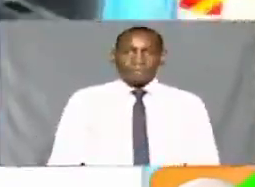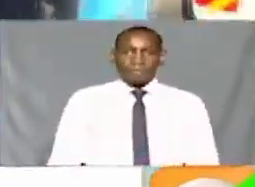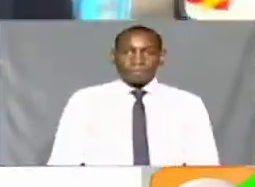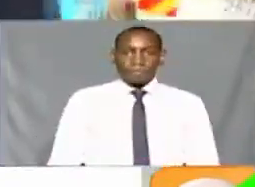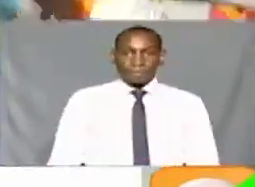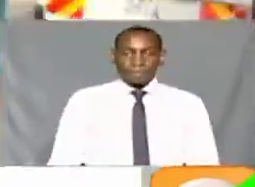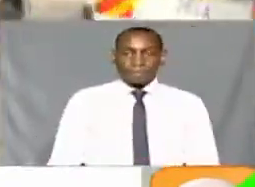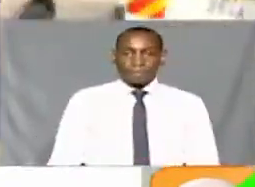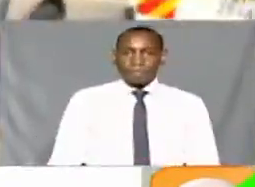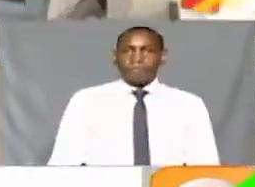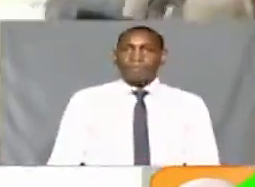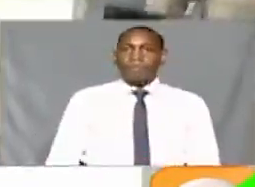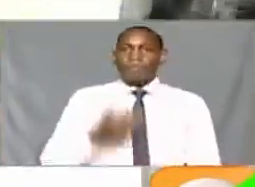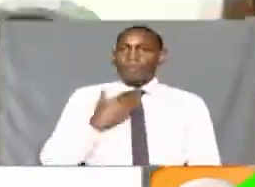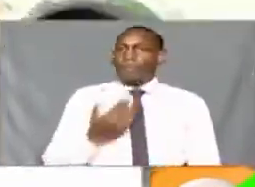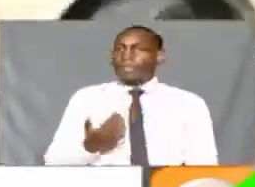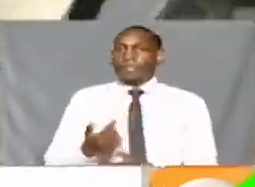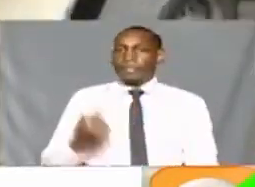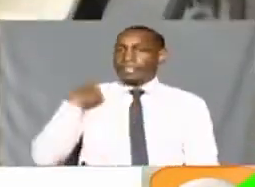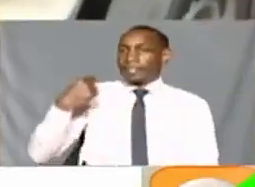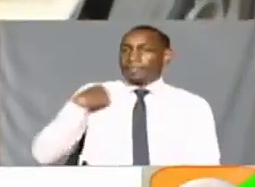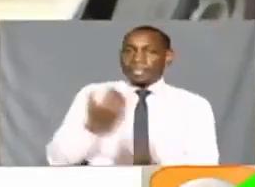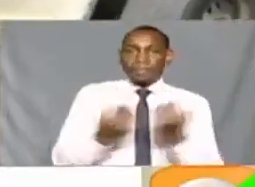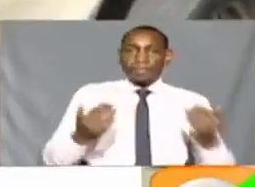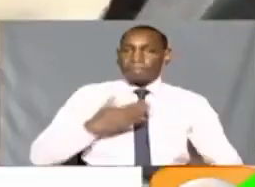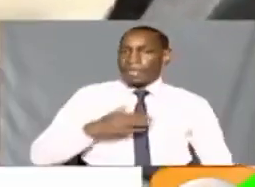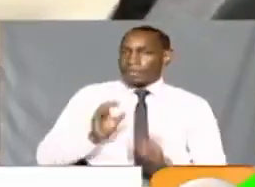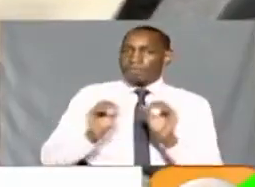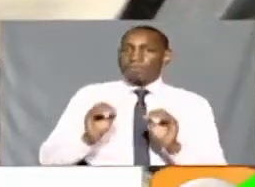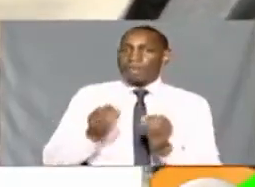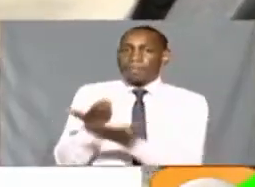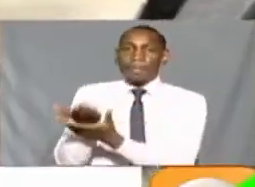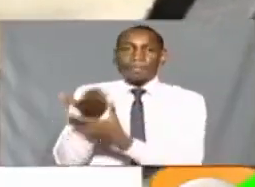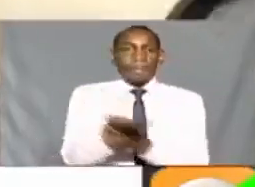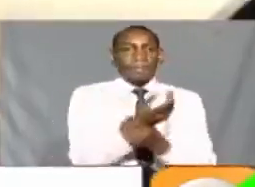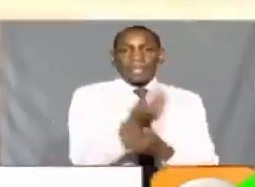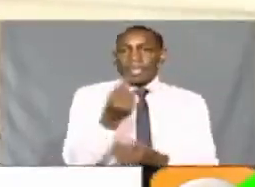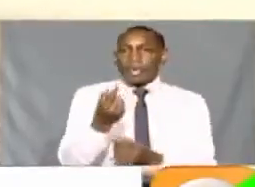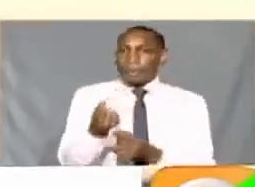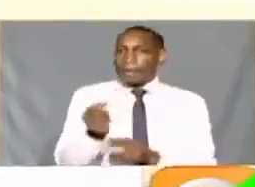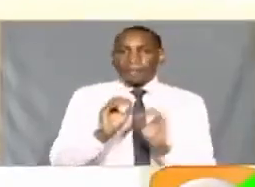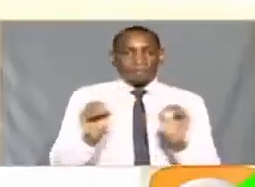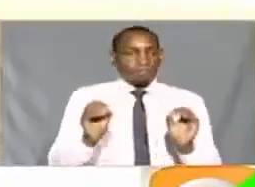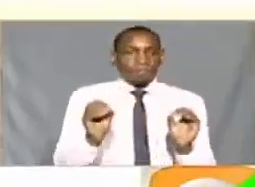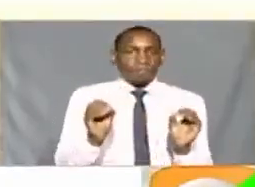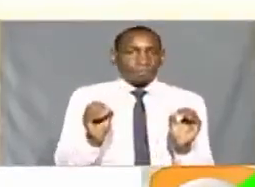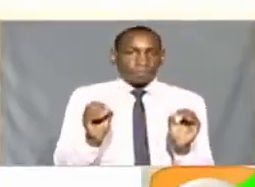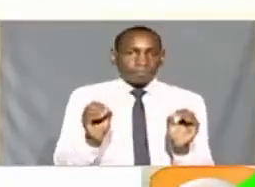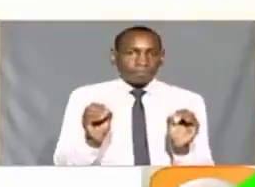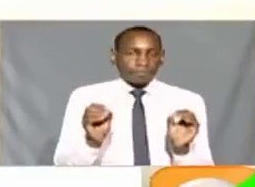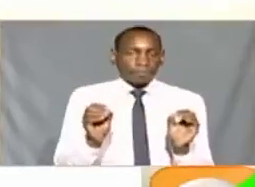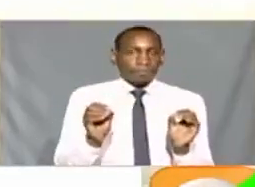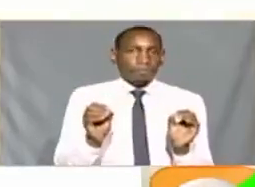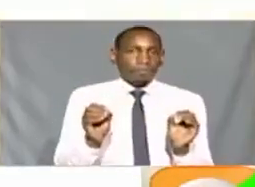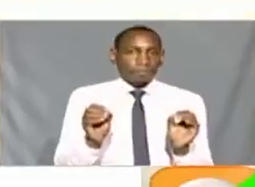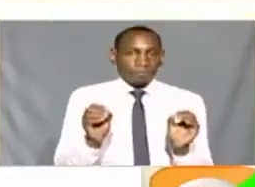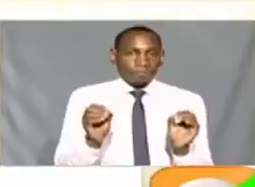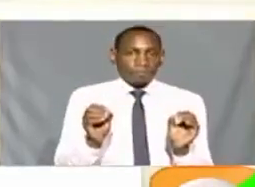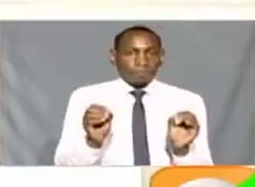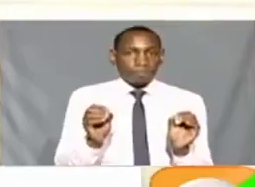Kwa maana sitaki kusumbua watoto wangu kuomba pesa, hata hao wenyewe hawana hizo za kupatiana.